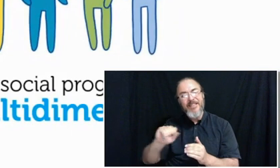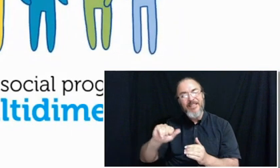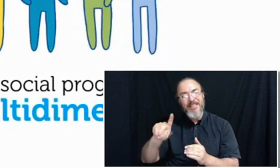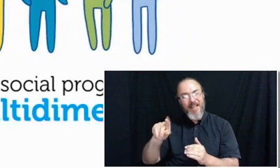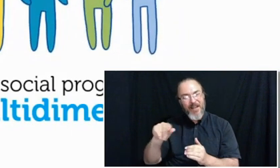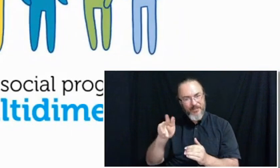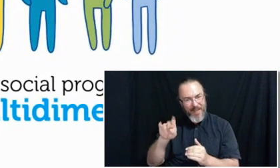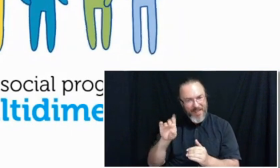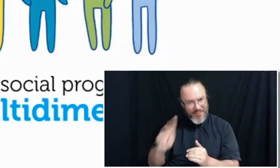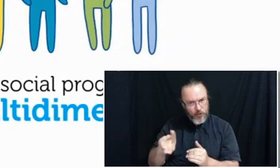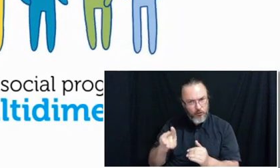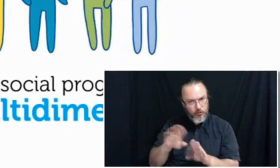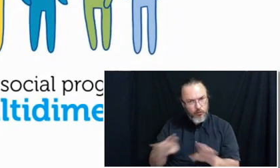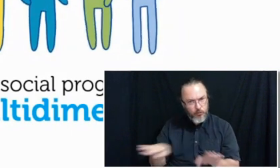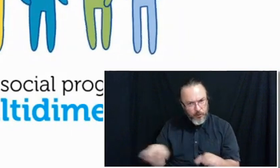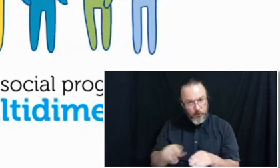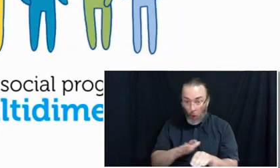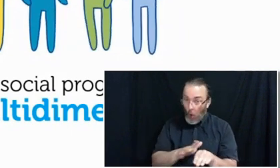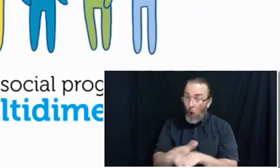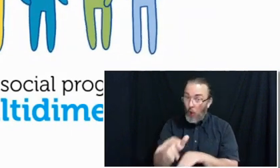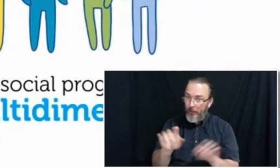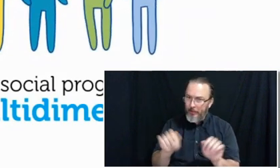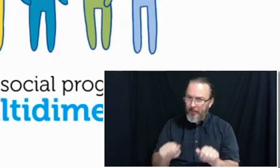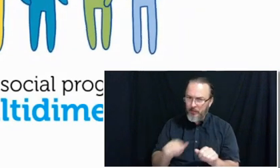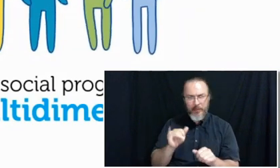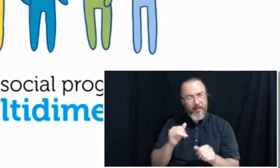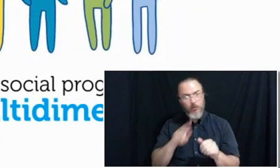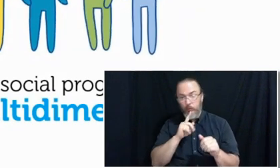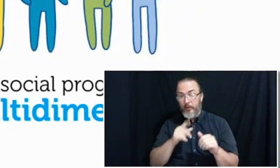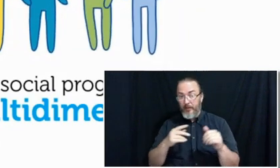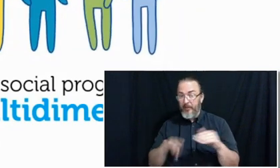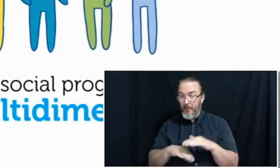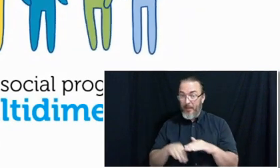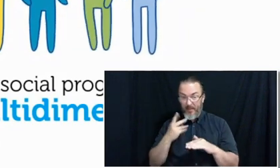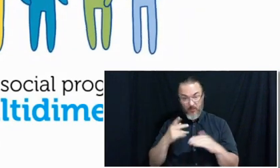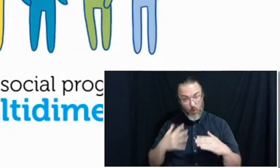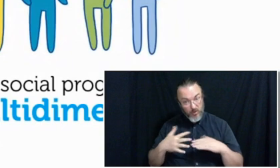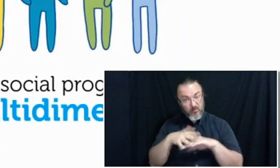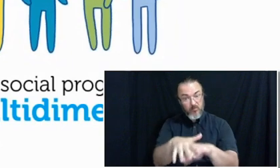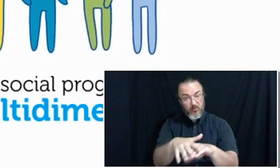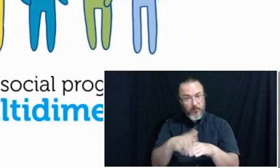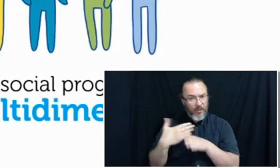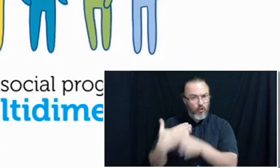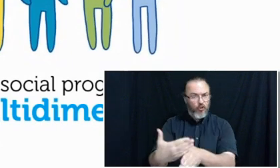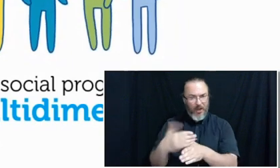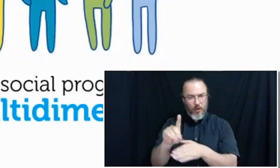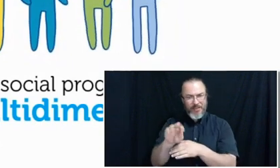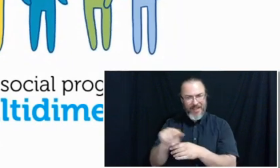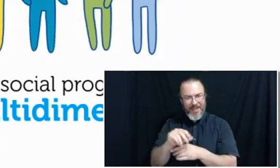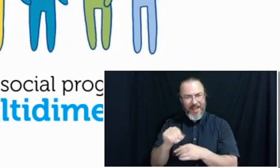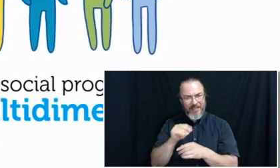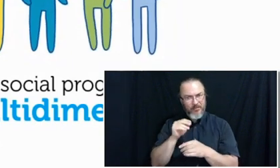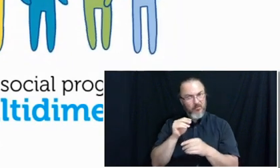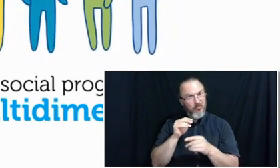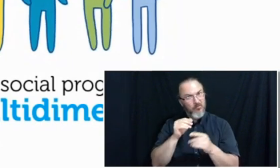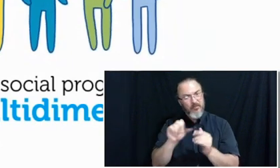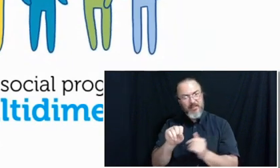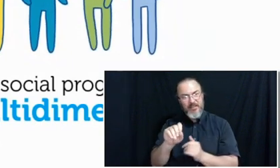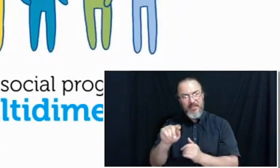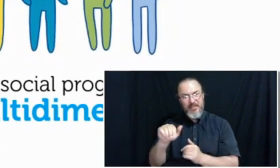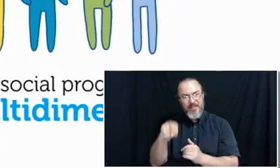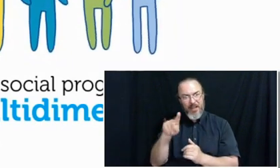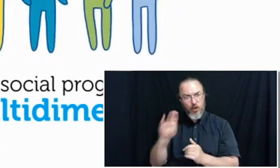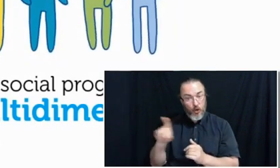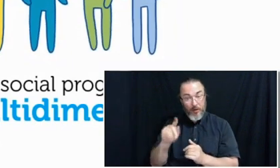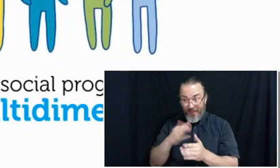que possible. Cela est à la base de l'intégration des services fondés sur les normes et données